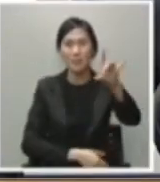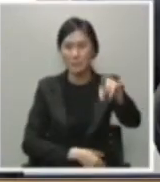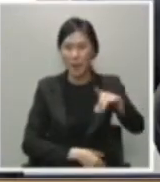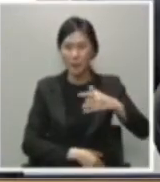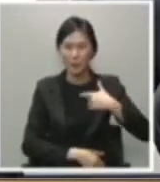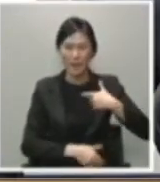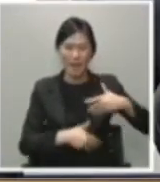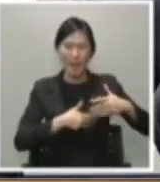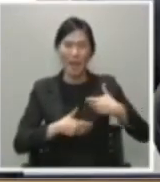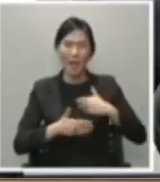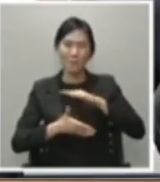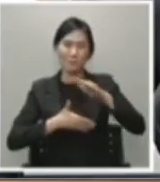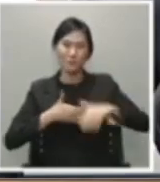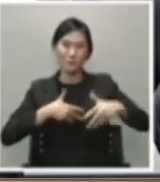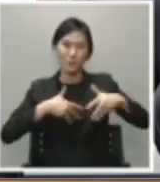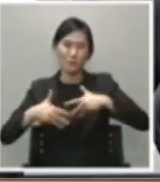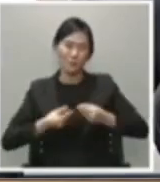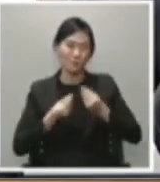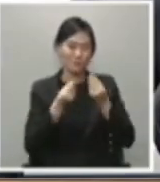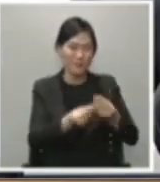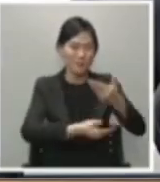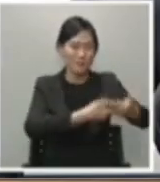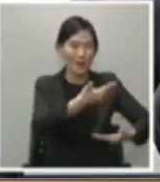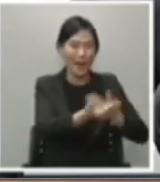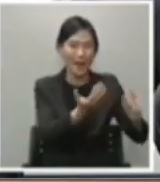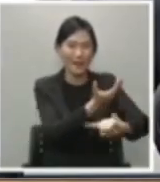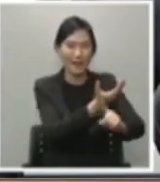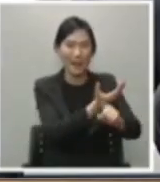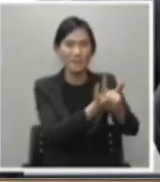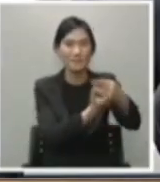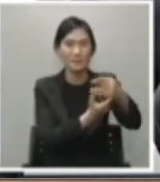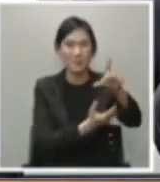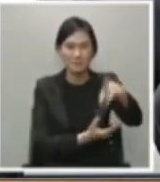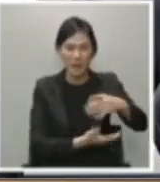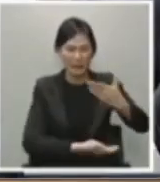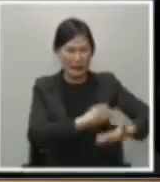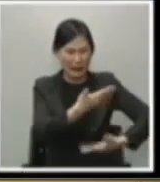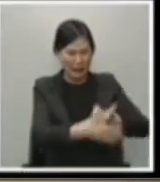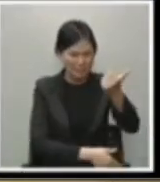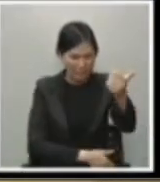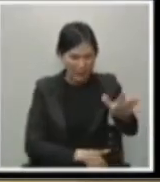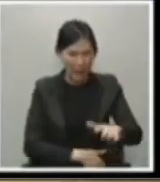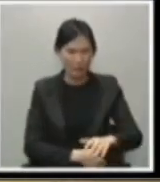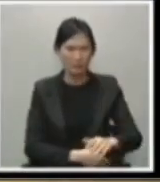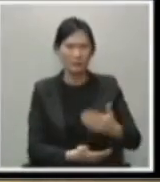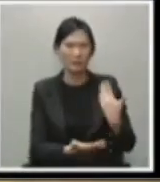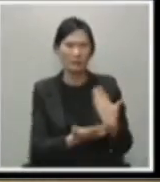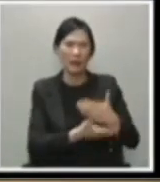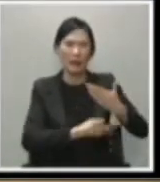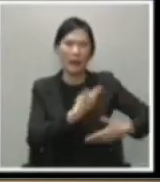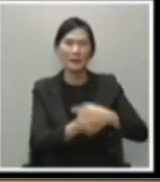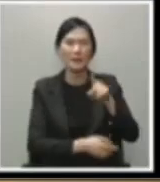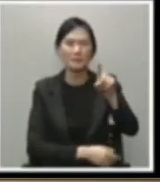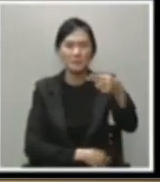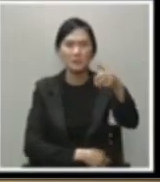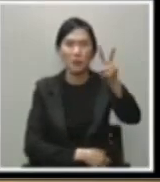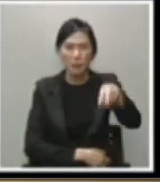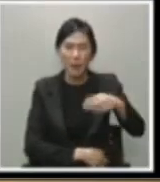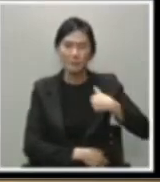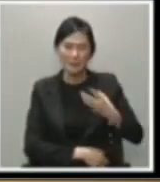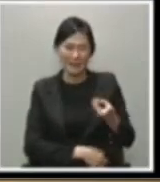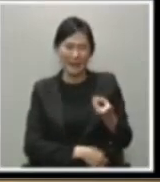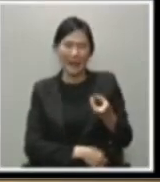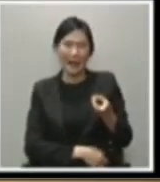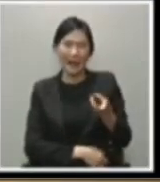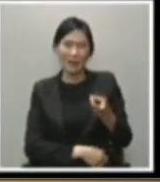ไปขายเนี่ยนะครับตันละ 18,000 นี่ขายไม่ได้ครับได้ตันละ 12,000 ครับข้าวเจ้าตันละ